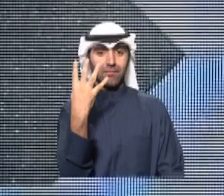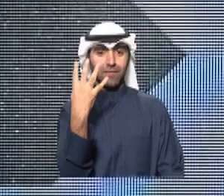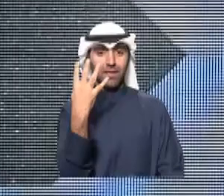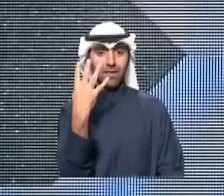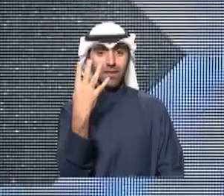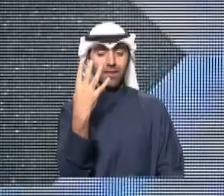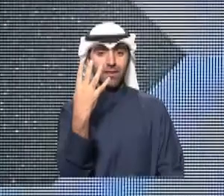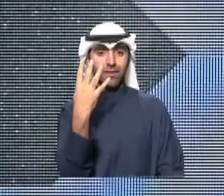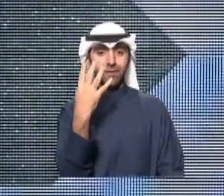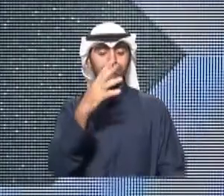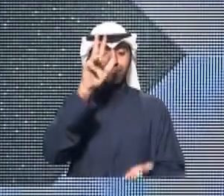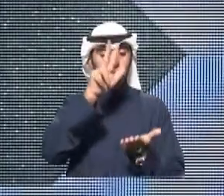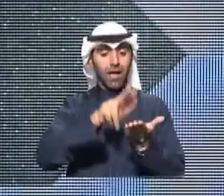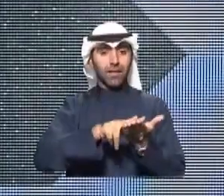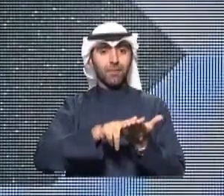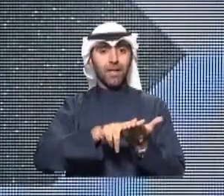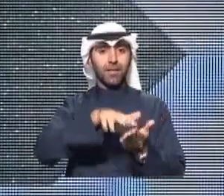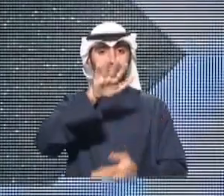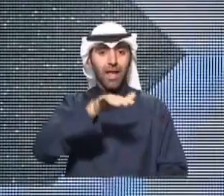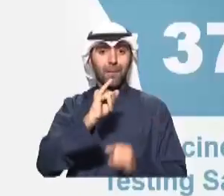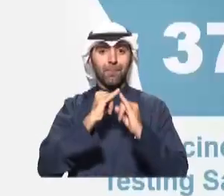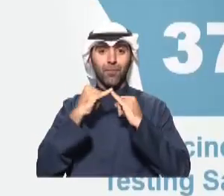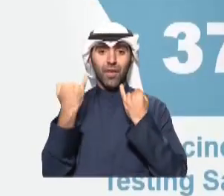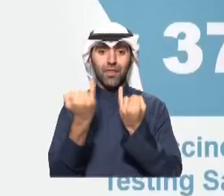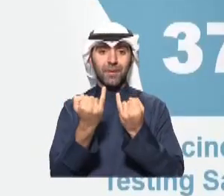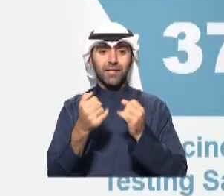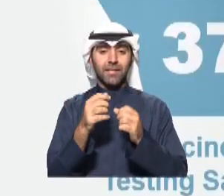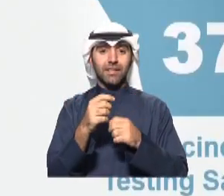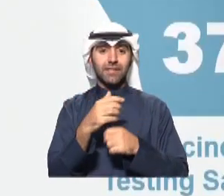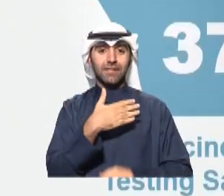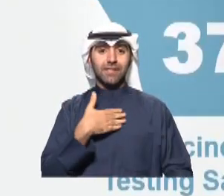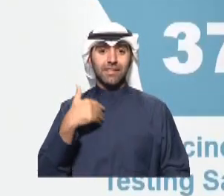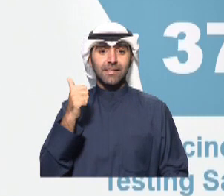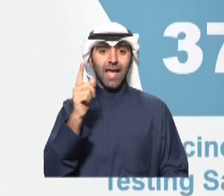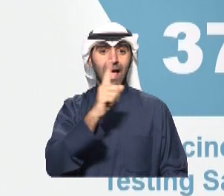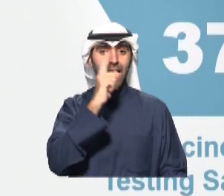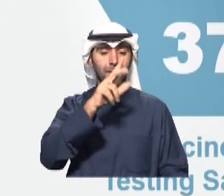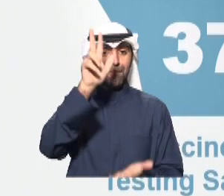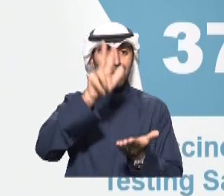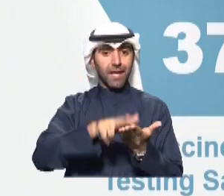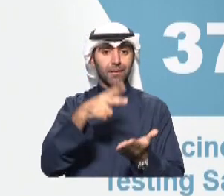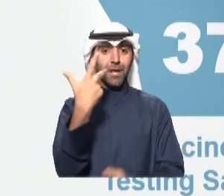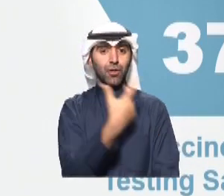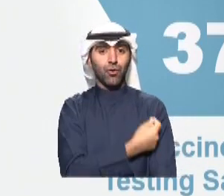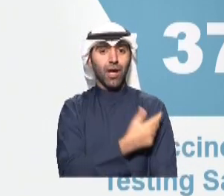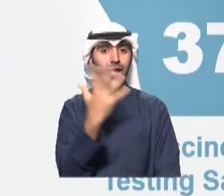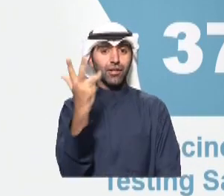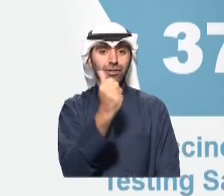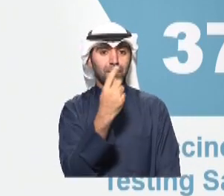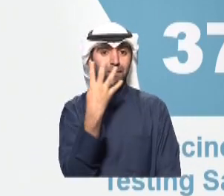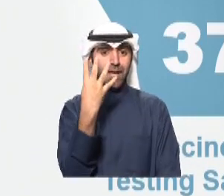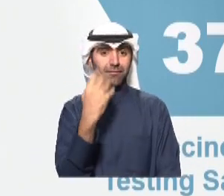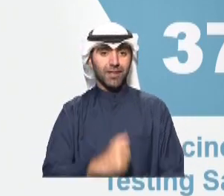اعتمادها عالميا حتى اليوم. أما فيما يخص التطعيمات التي تم إيقاف استخدامها